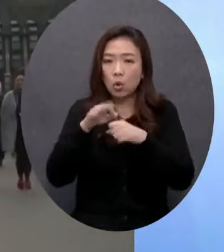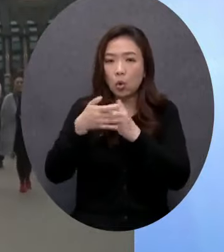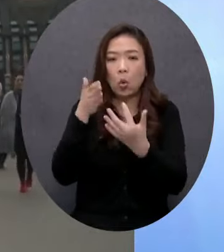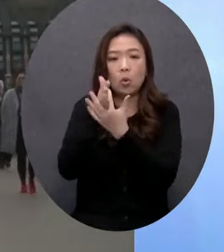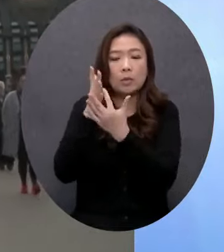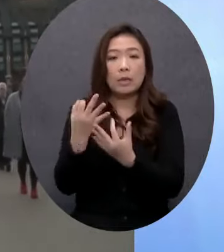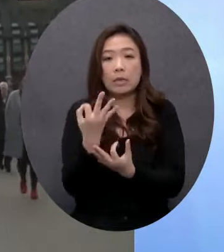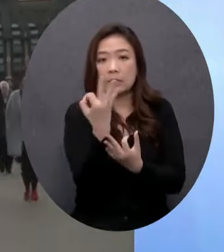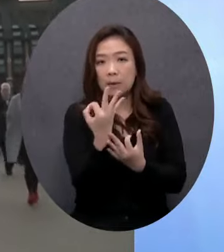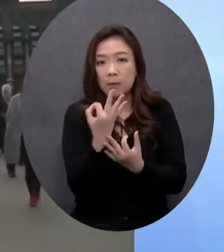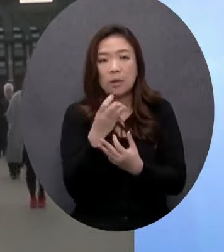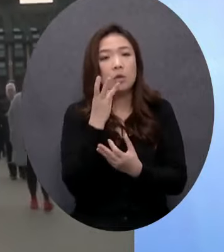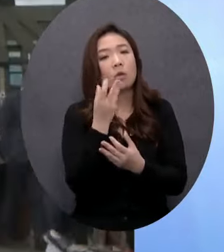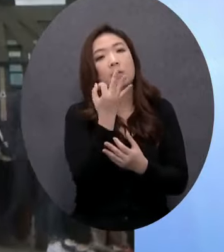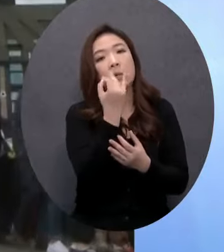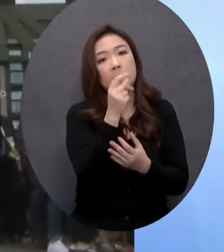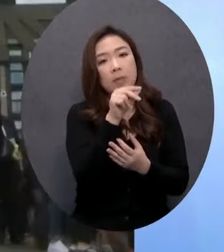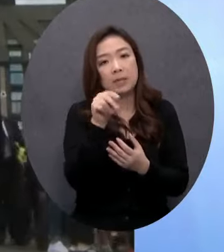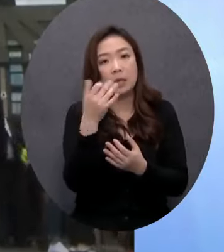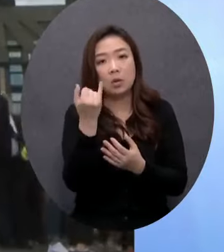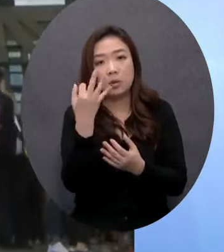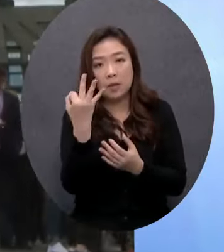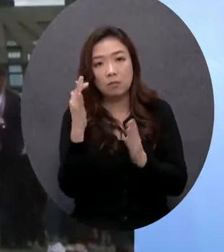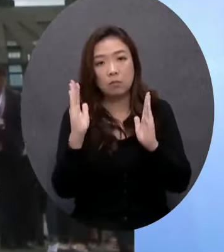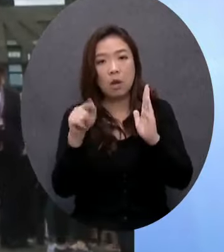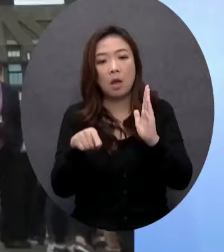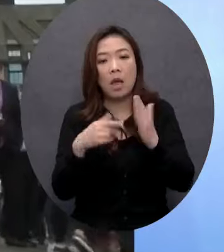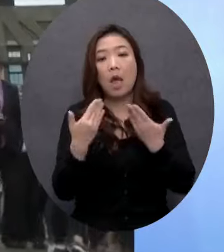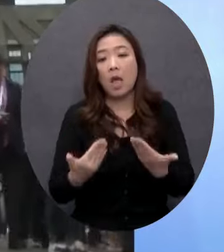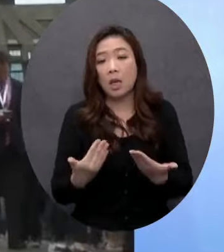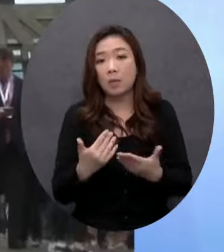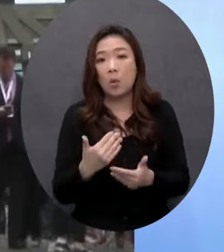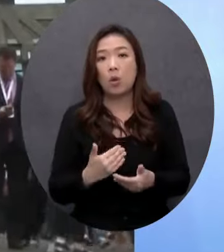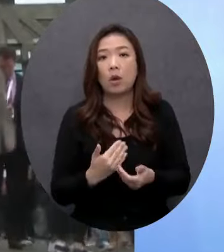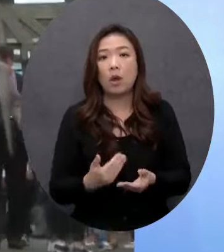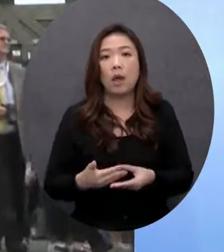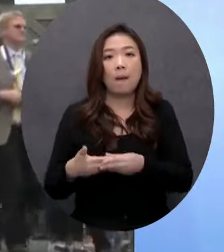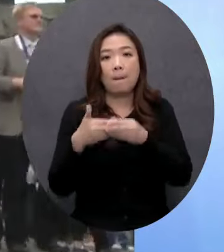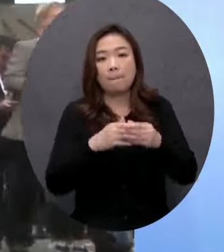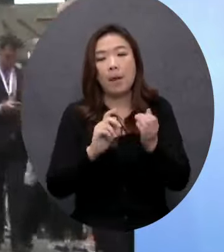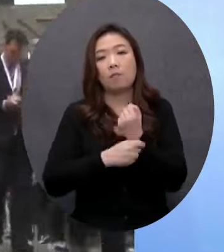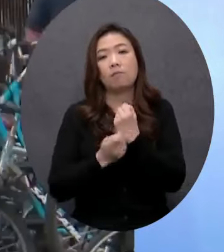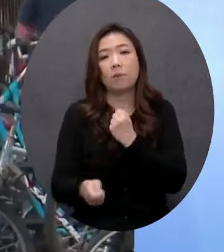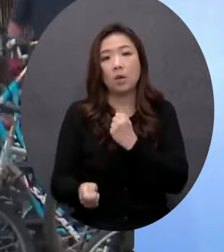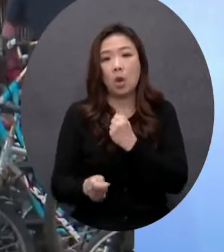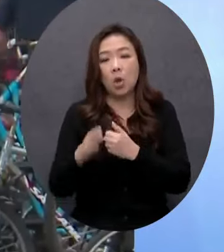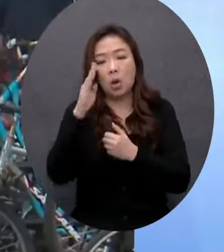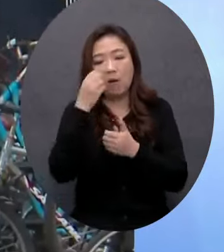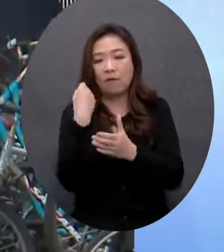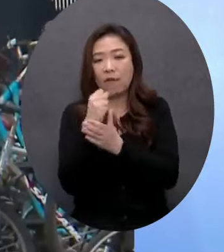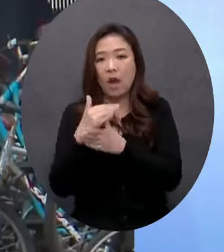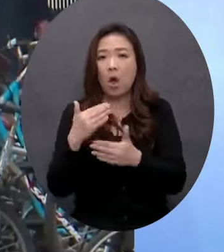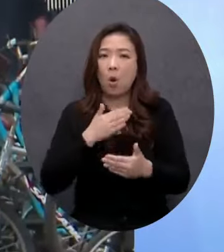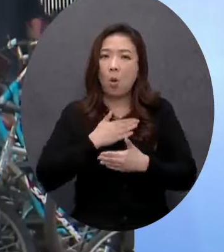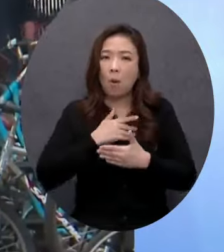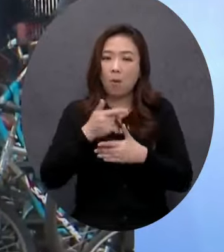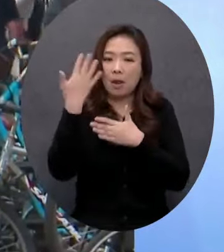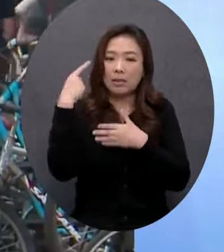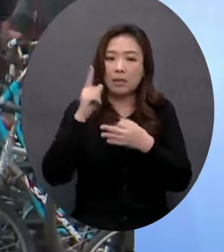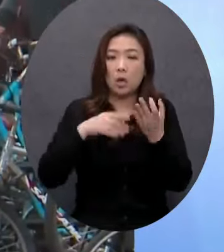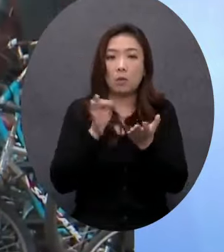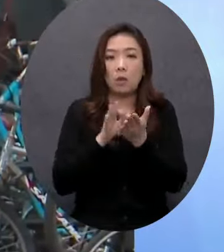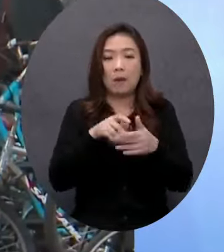個人分別37歲至63歲，今日稍後會提堂。警方話，反恐部門日前在約克郡